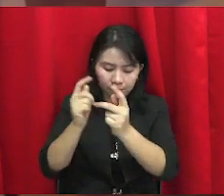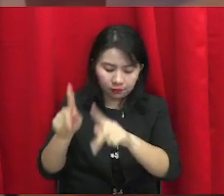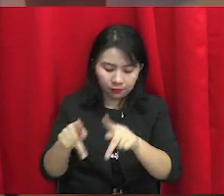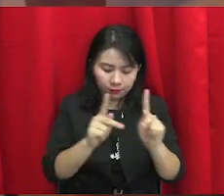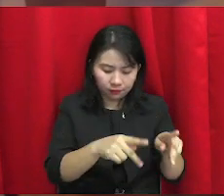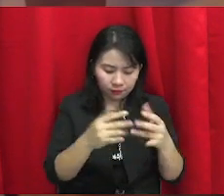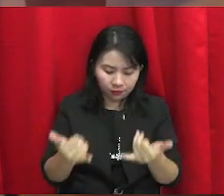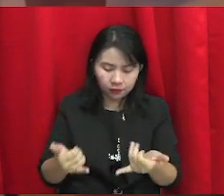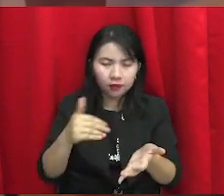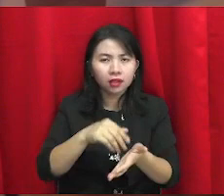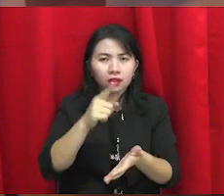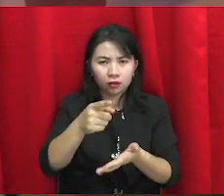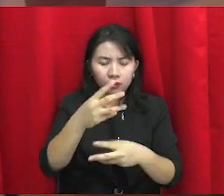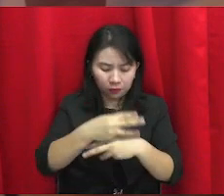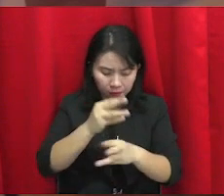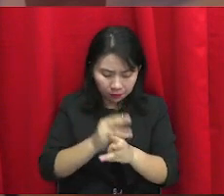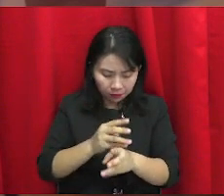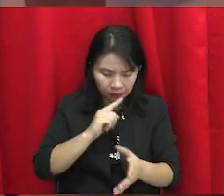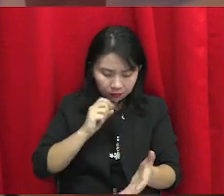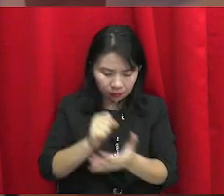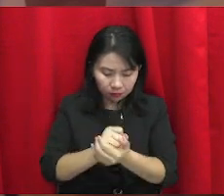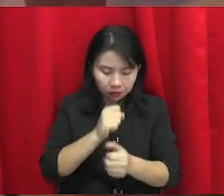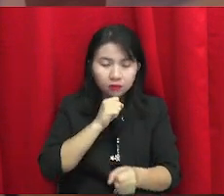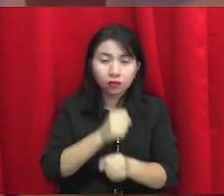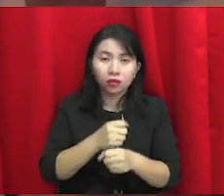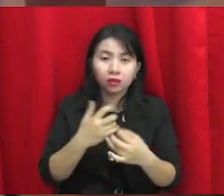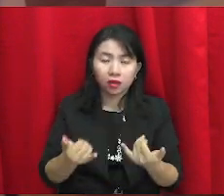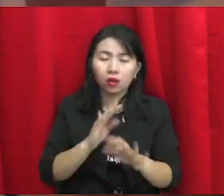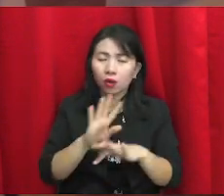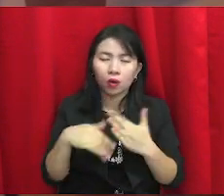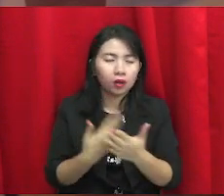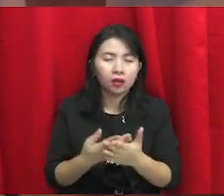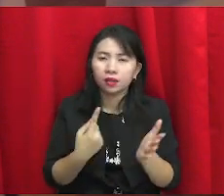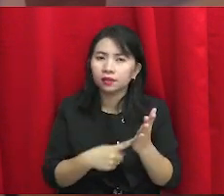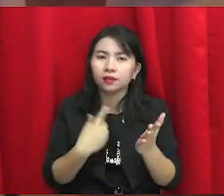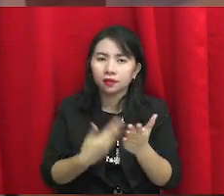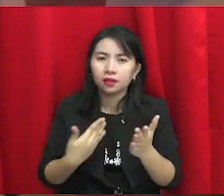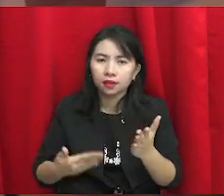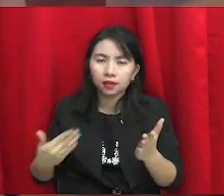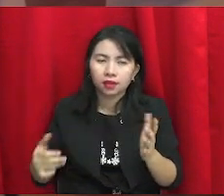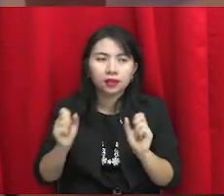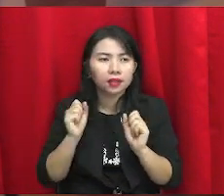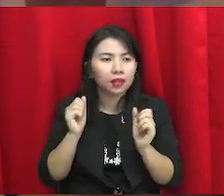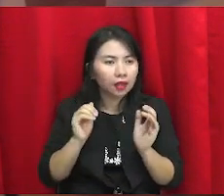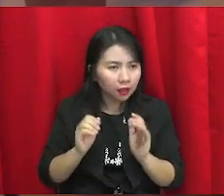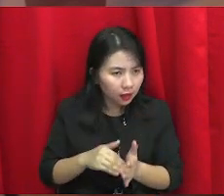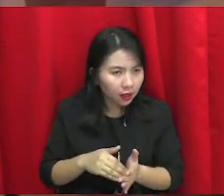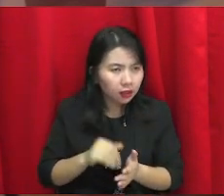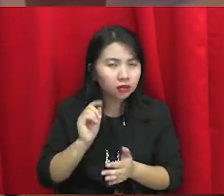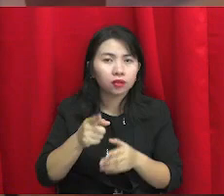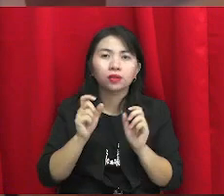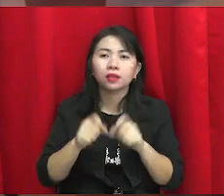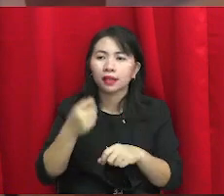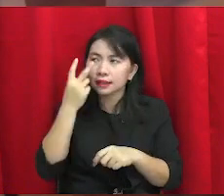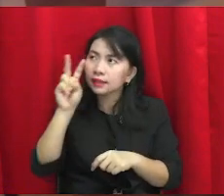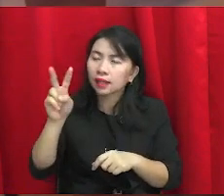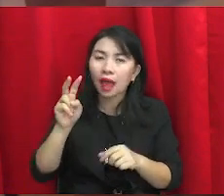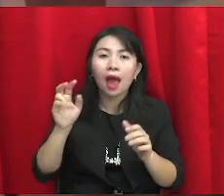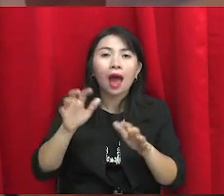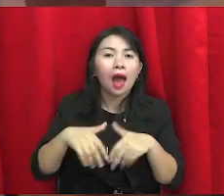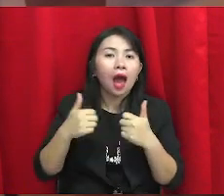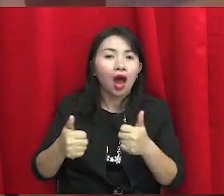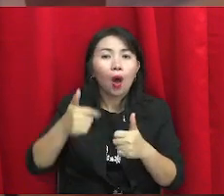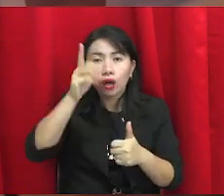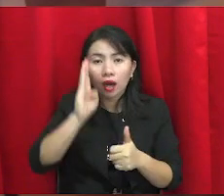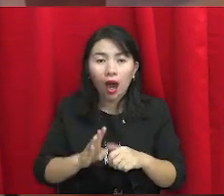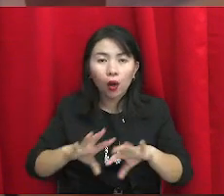you have to make it sure na sa bagay na ito, talagang makikita ninyo ang pangingialam ng Diyos sa buhay ninyo.